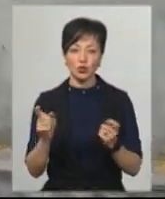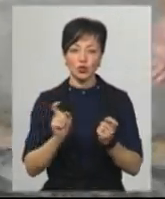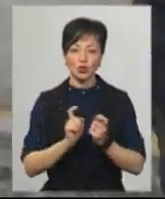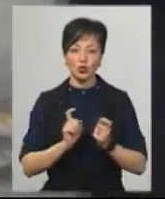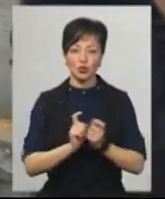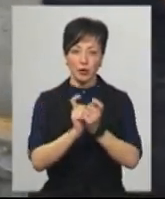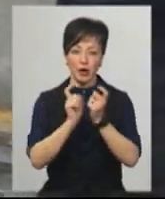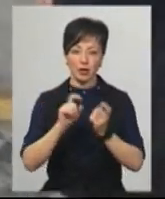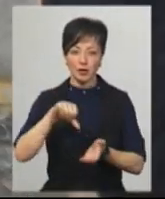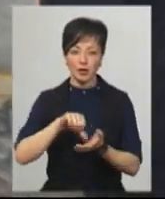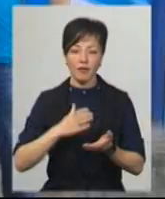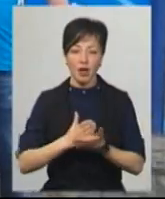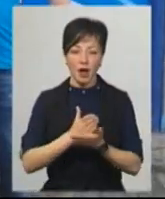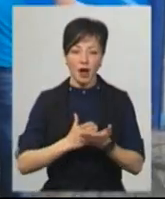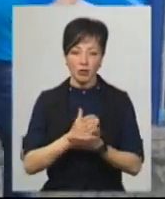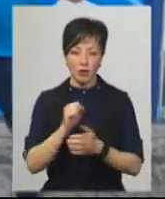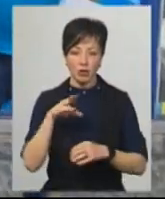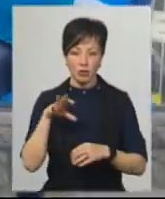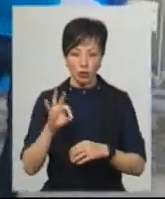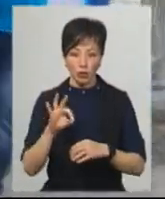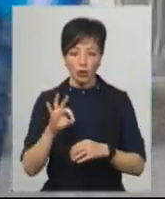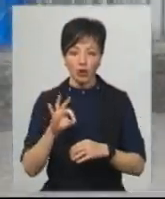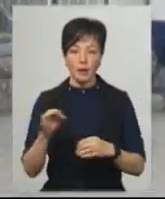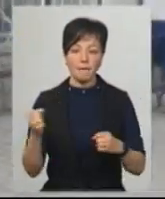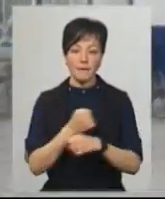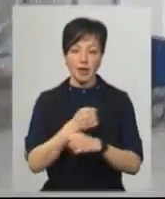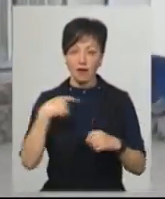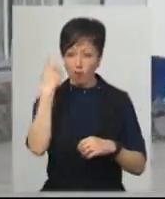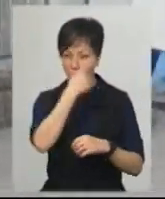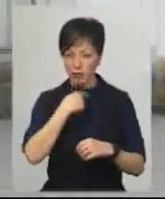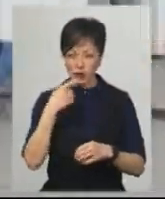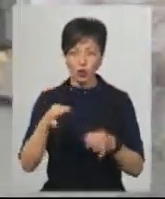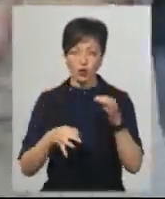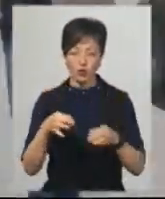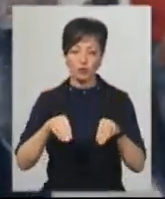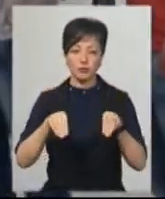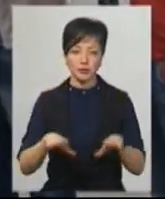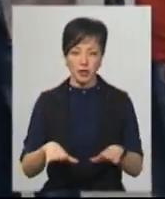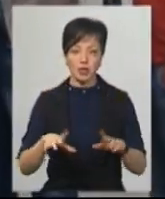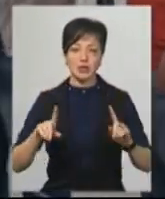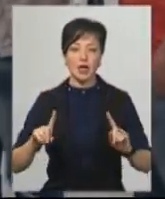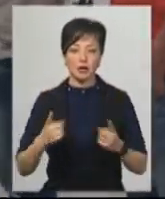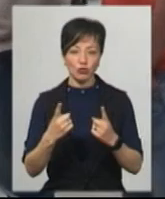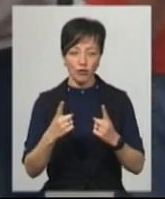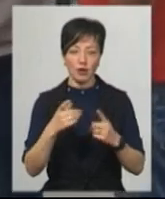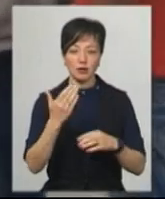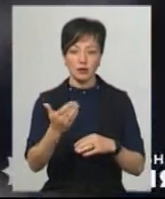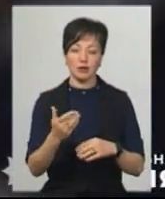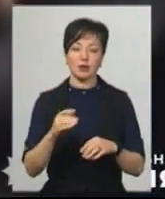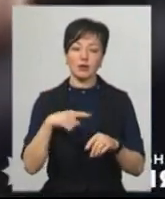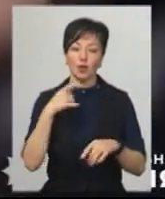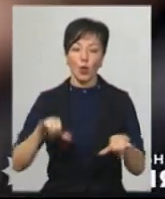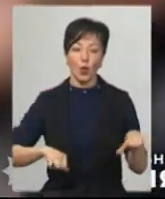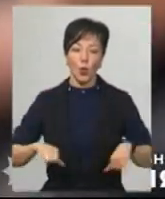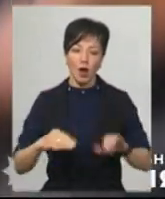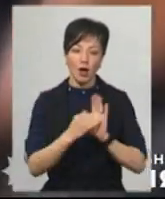АТО ООС Володимиром Баулою стосовно російсько-української війни б'є останнього в обличчя. Суд видав постанову заарештувати Сороченка, йому інкримінують